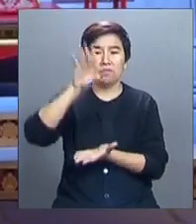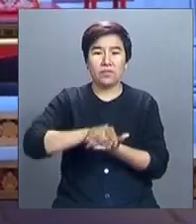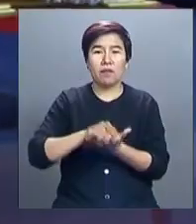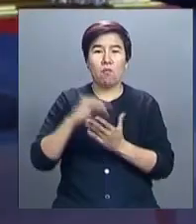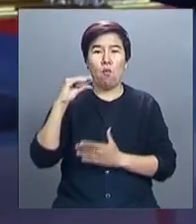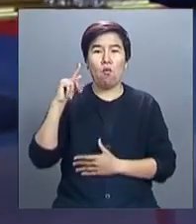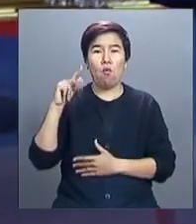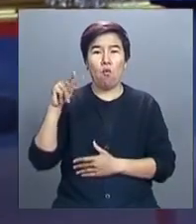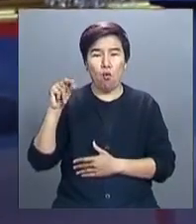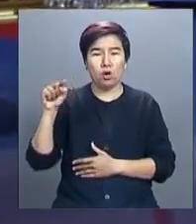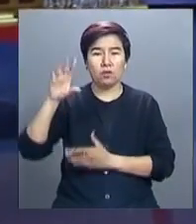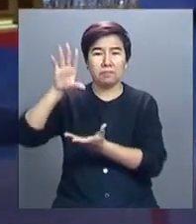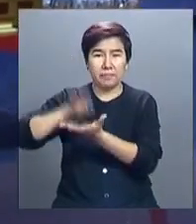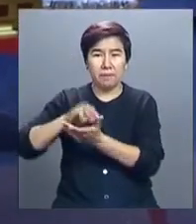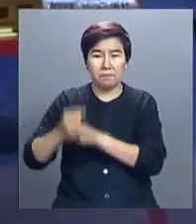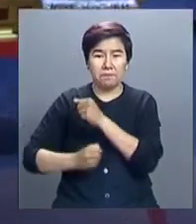โกในปีนี